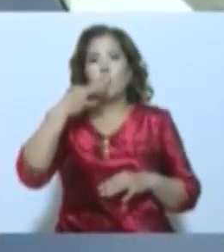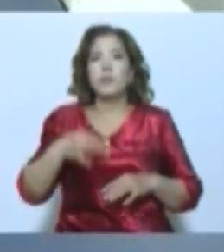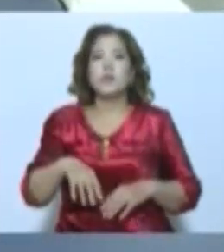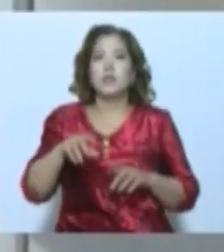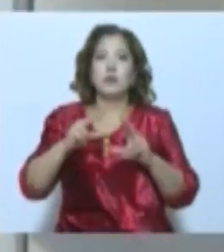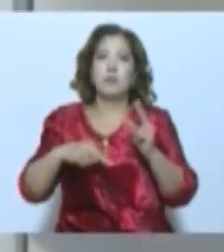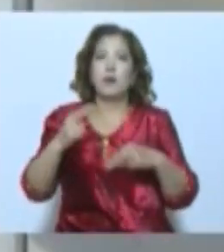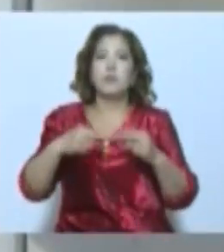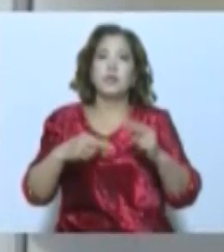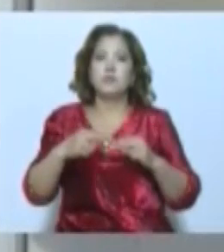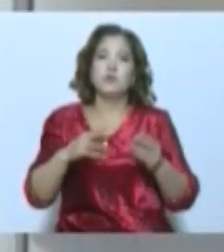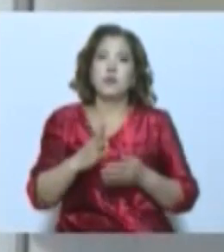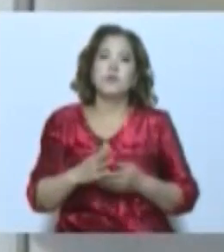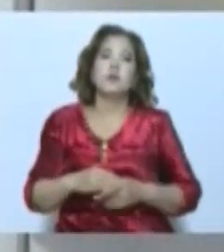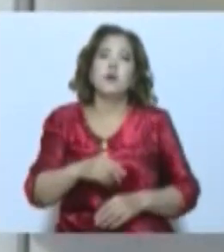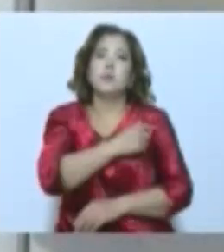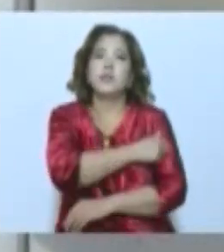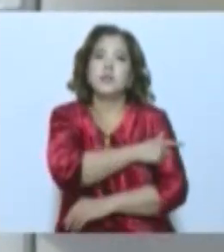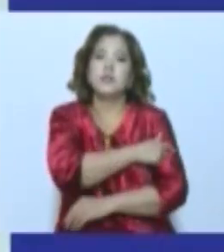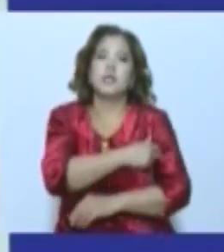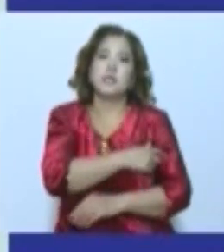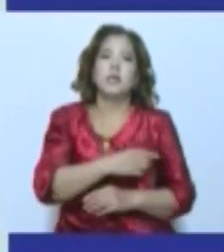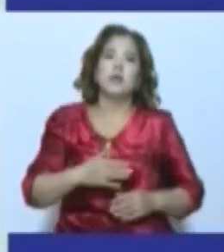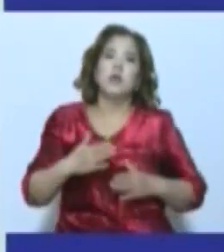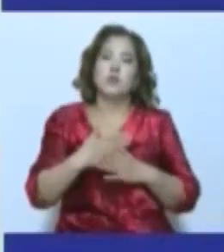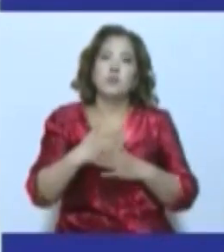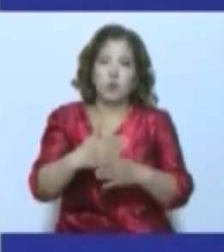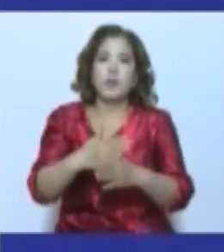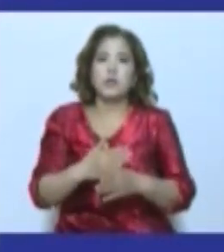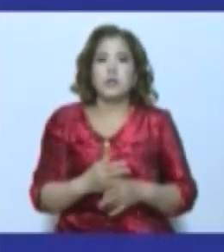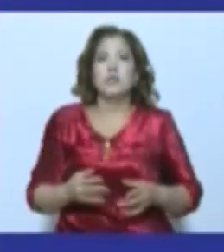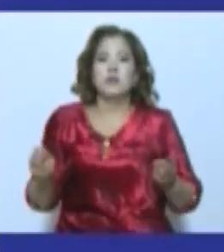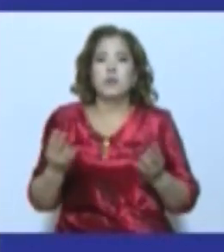міндетті әлеуметтік медициналық сақтандыру, ал шұғыл ота медициналық